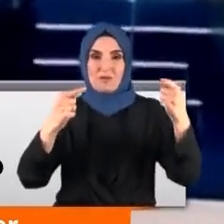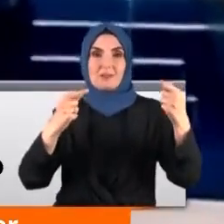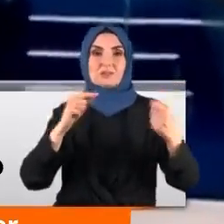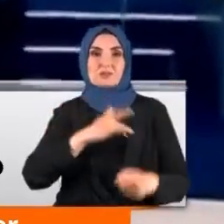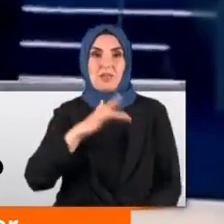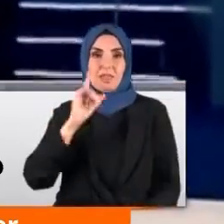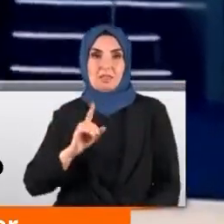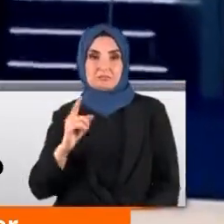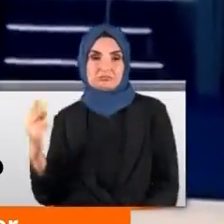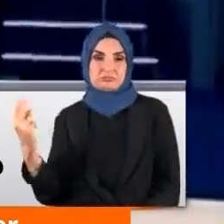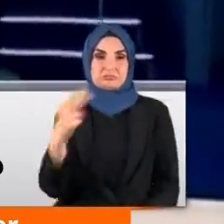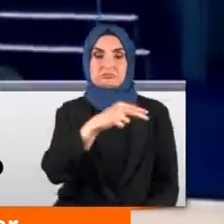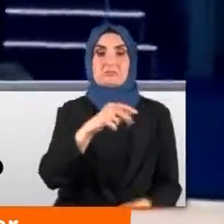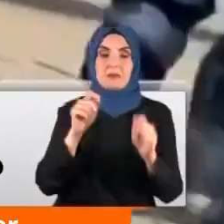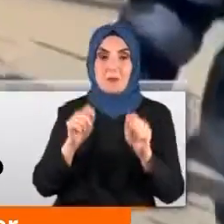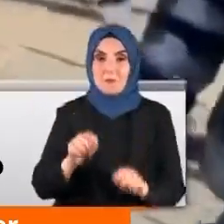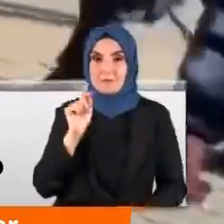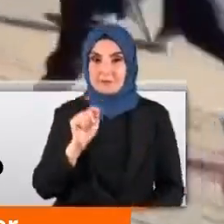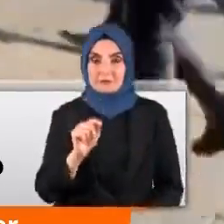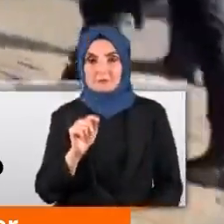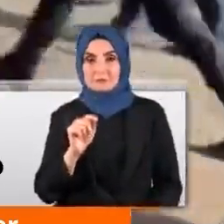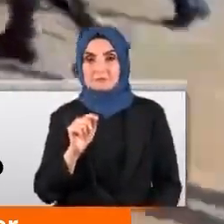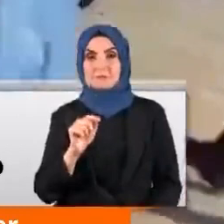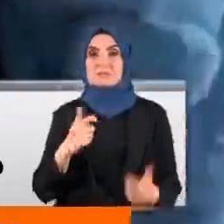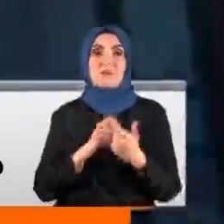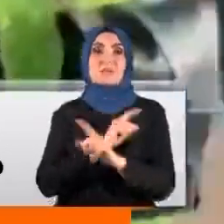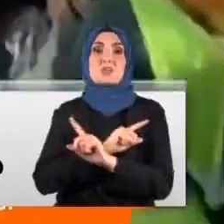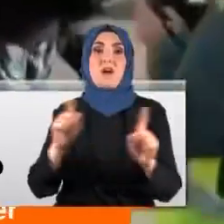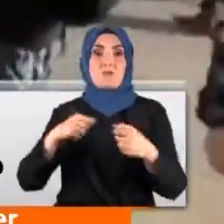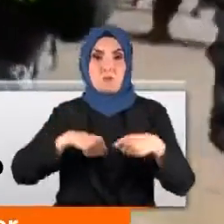Savaş karşıtı protesto dünya çapında büyük destek görmüştü.